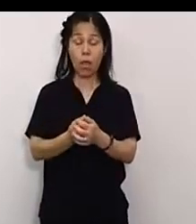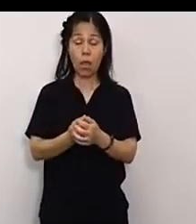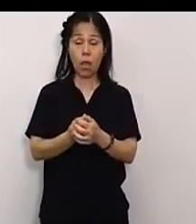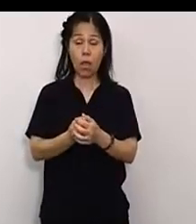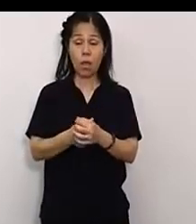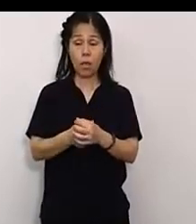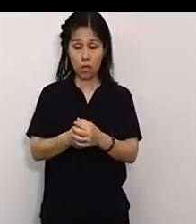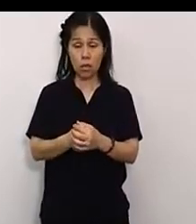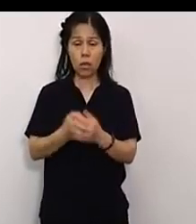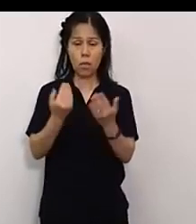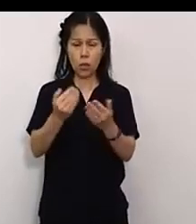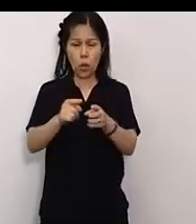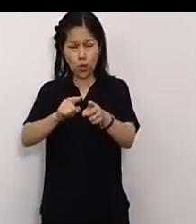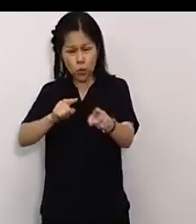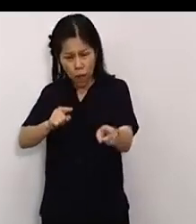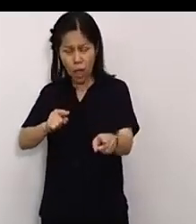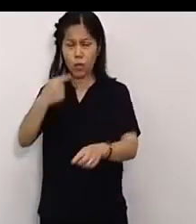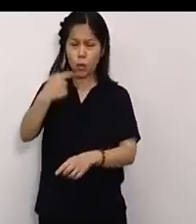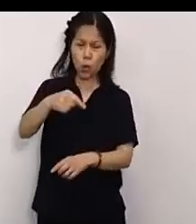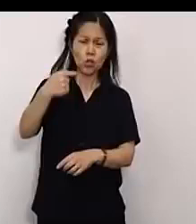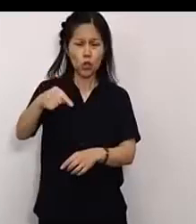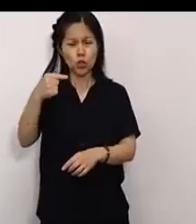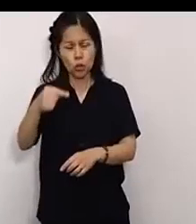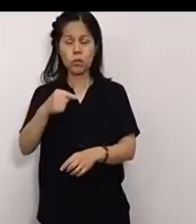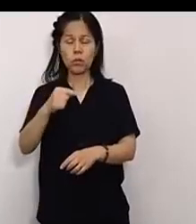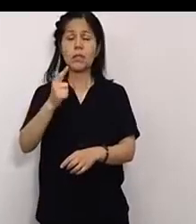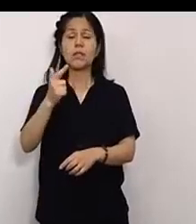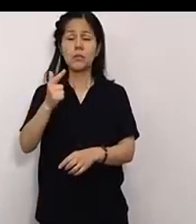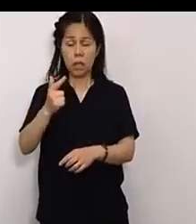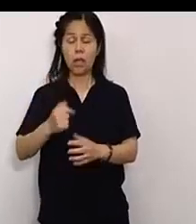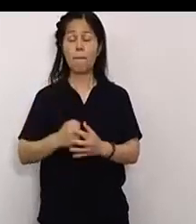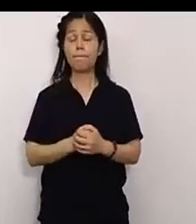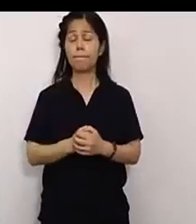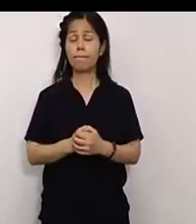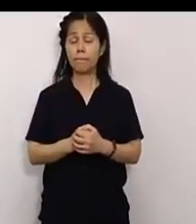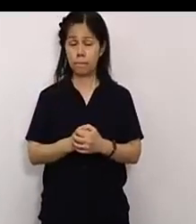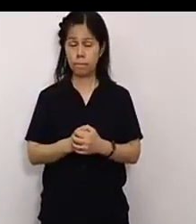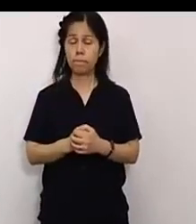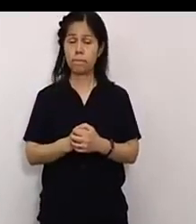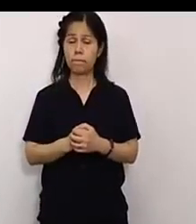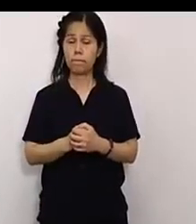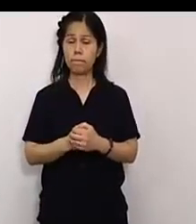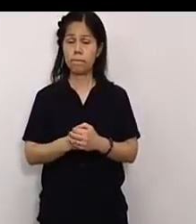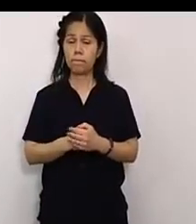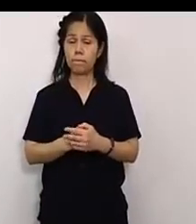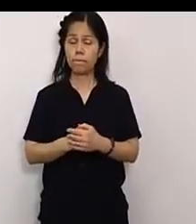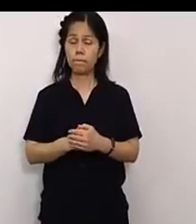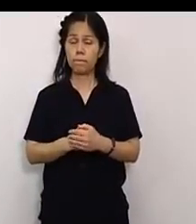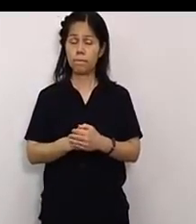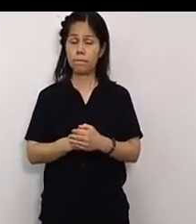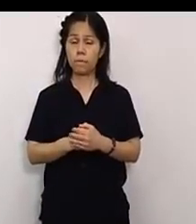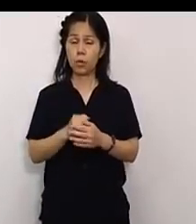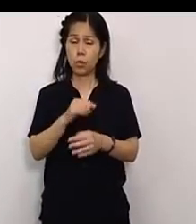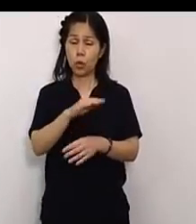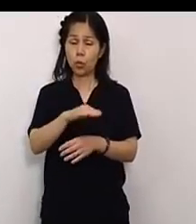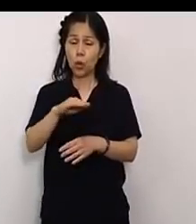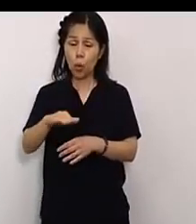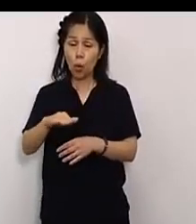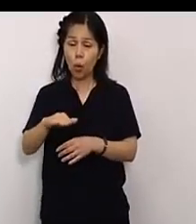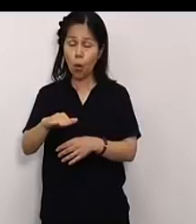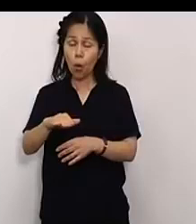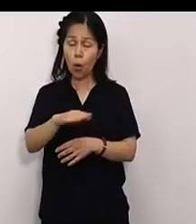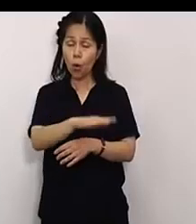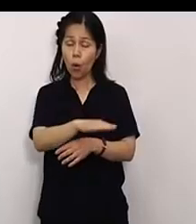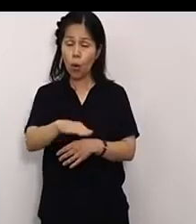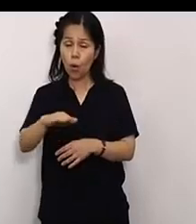ないとか勉強が遅れるとかって言ってるんではなくて、もっとですね、子どもの声って